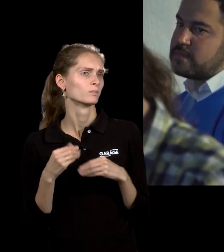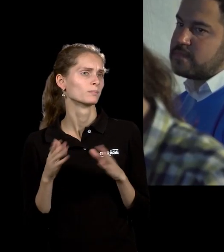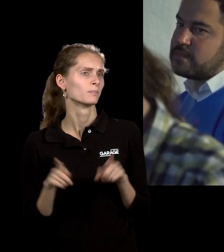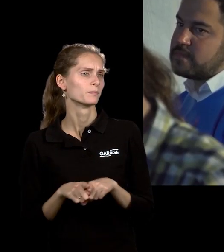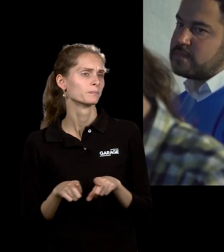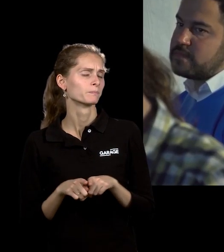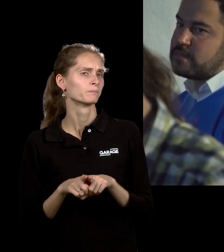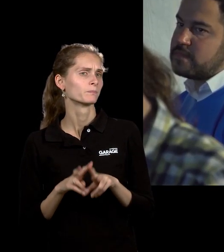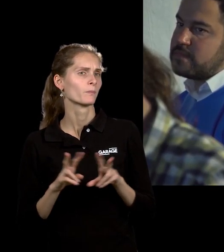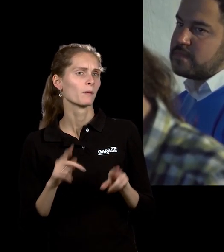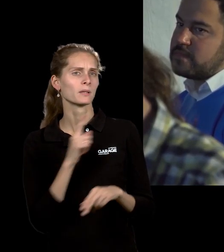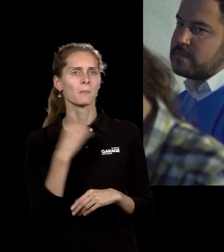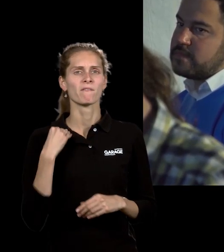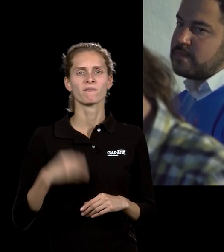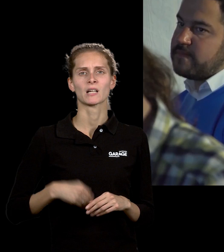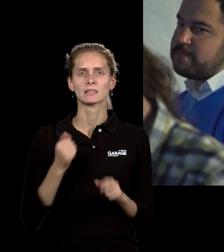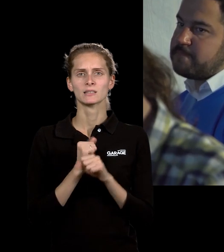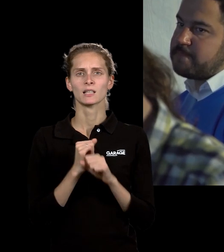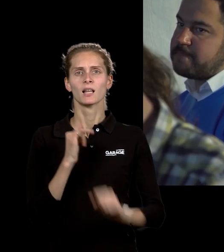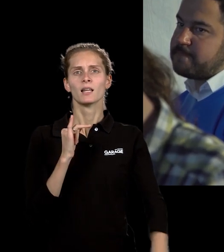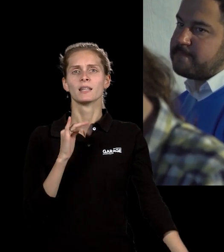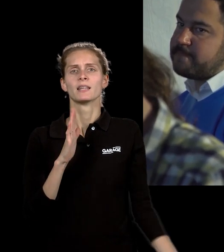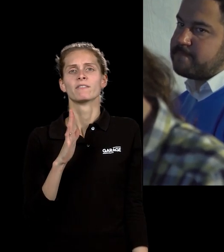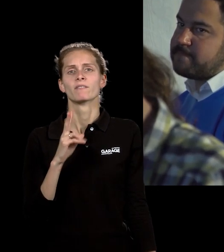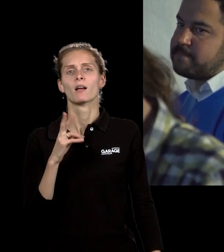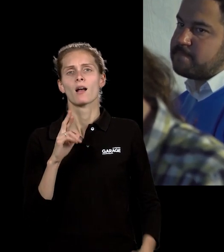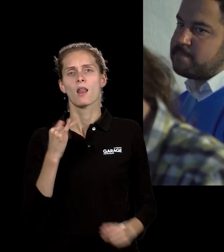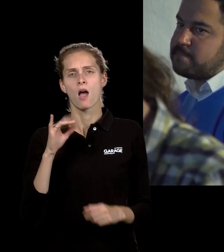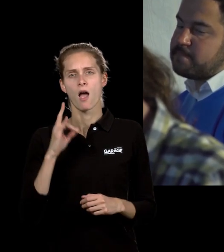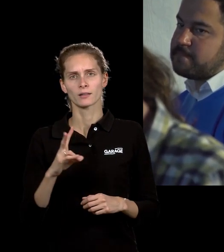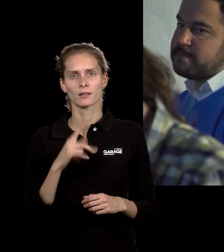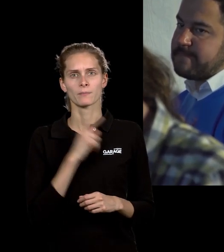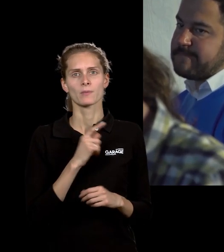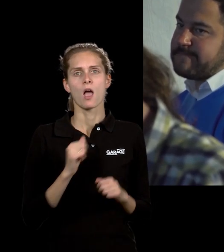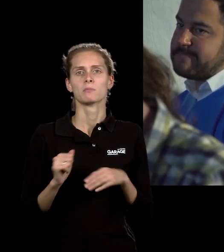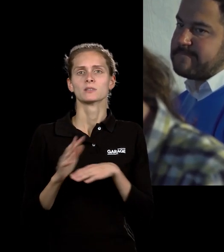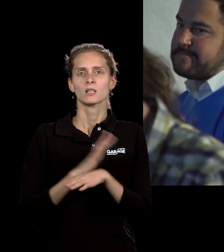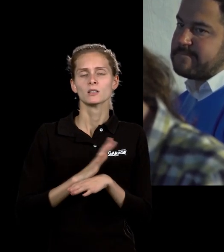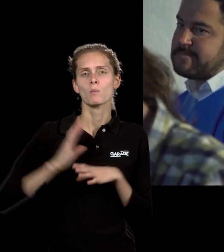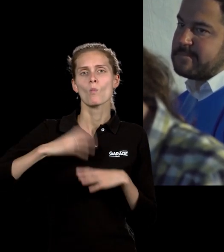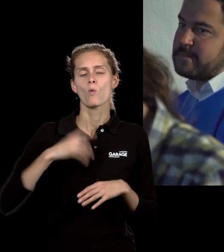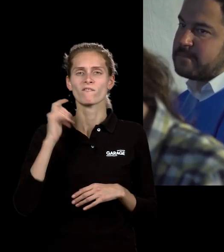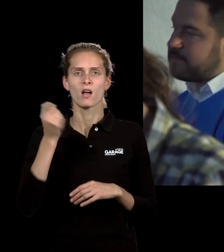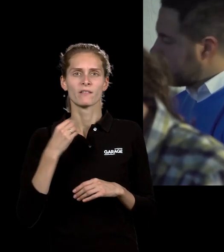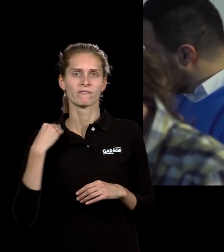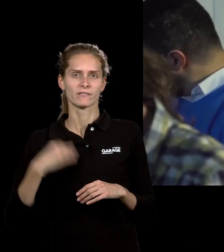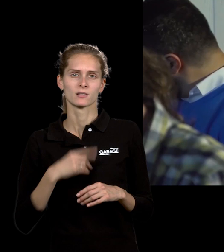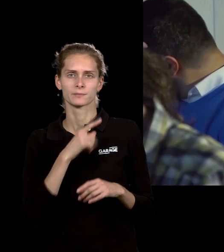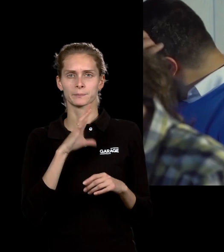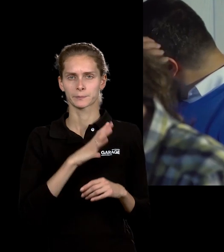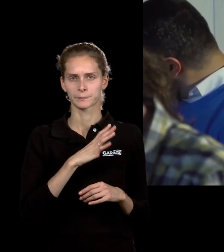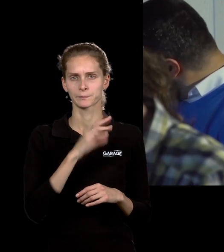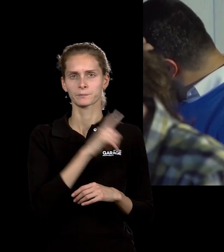Франции делает Ив Кляйн, которого тоже абстракционисты, которые в послевоенной Франции были вот тем самым модернизмом,